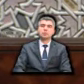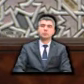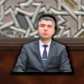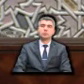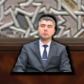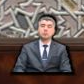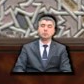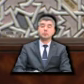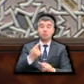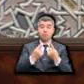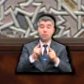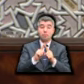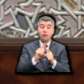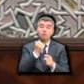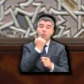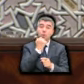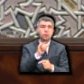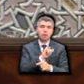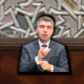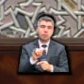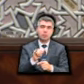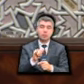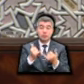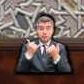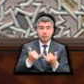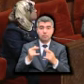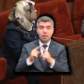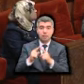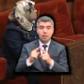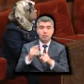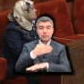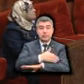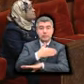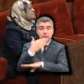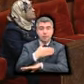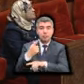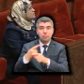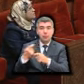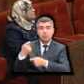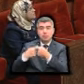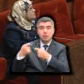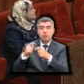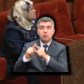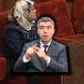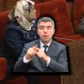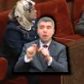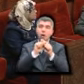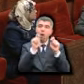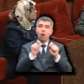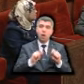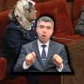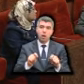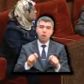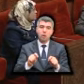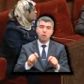وربما ما بقاش اختلالات لان الان استيراد ديال الغاز محرر. بقى المشكل هو